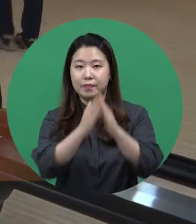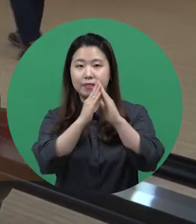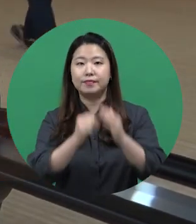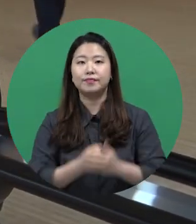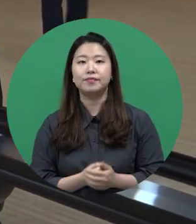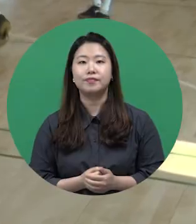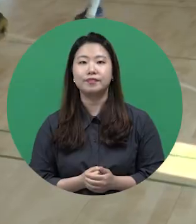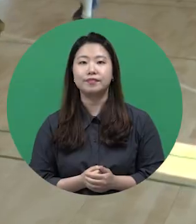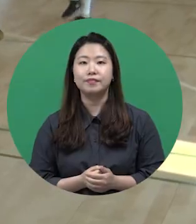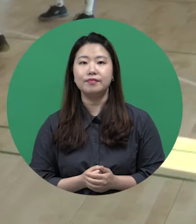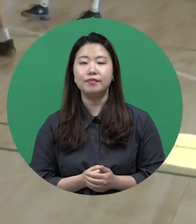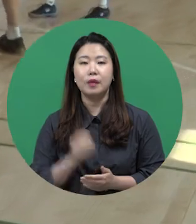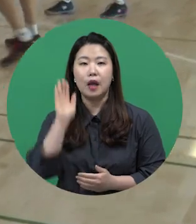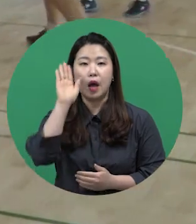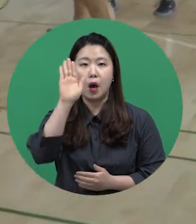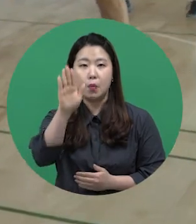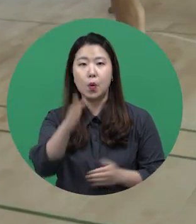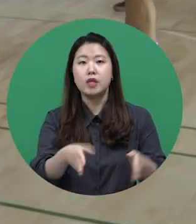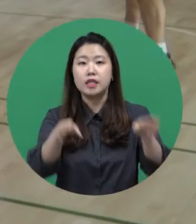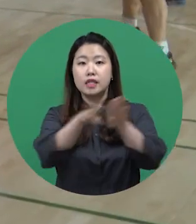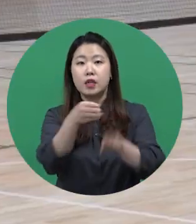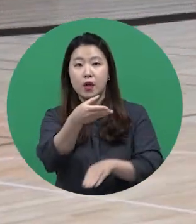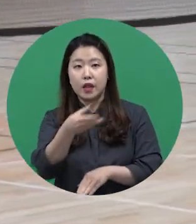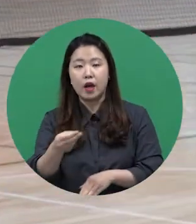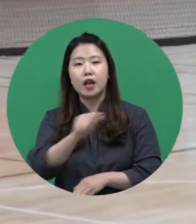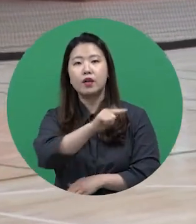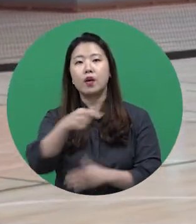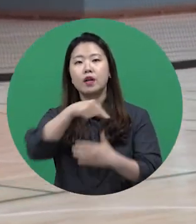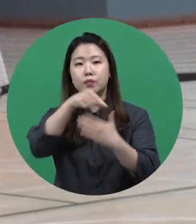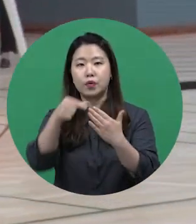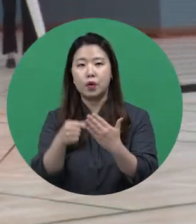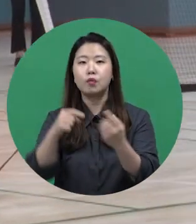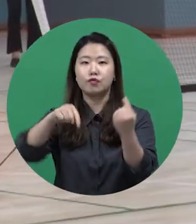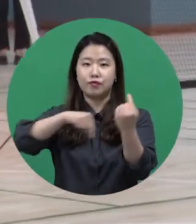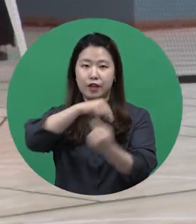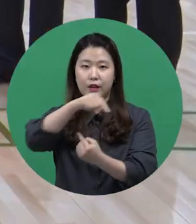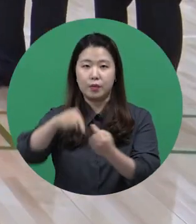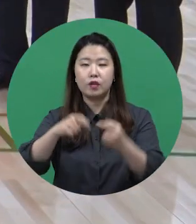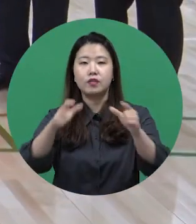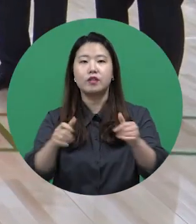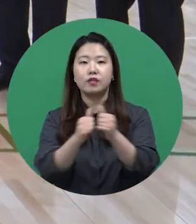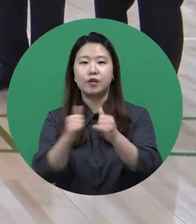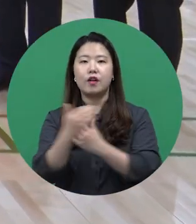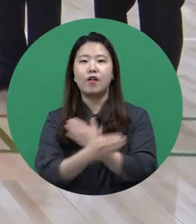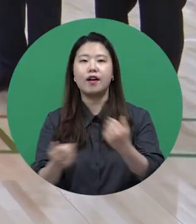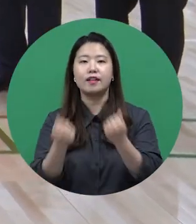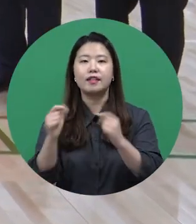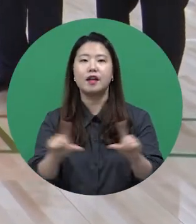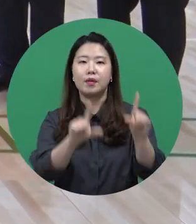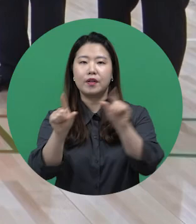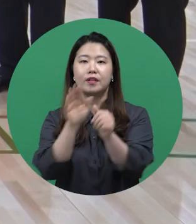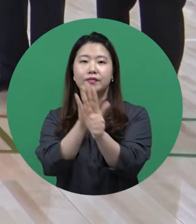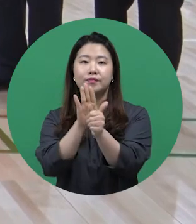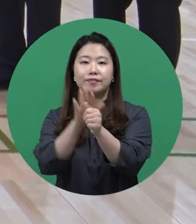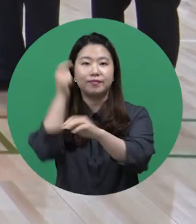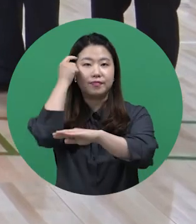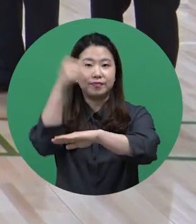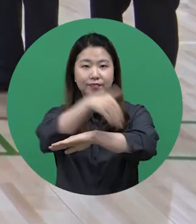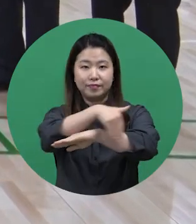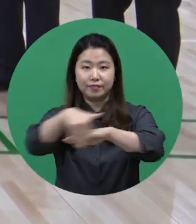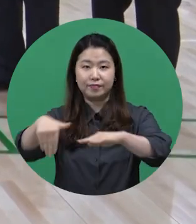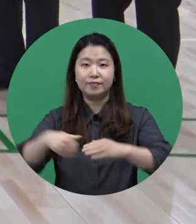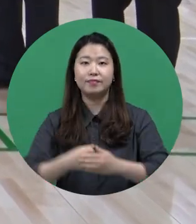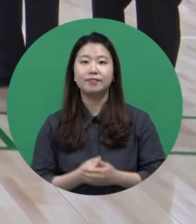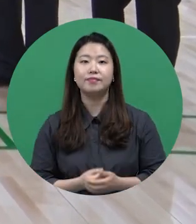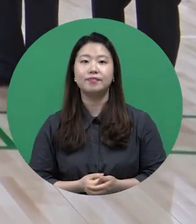마련됐는데요. 앞으로 시설 대관 및 다양한 프로그램을 운영하며 지역 주민들의 건강한 삶을 지원할 계획입니다.